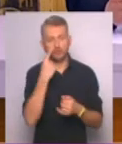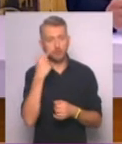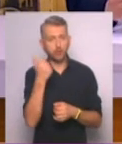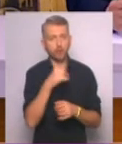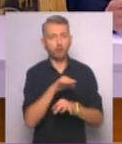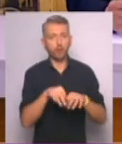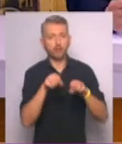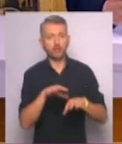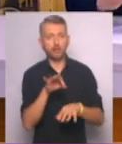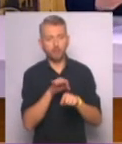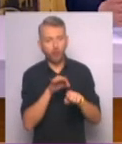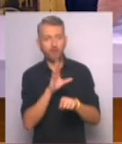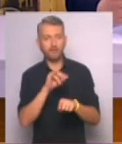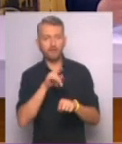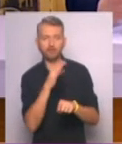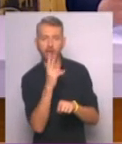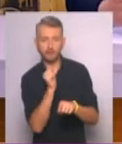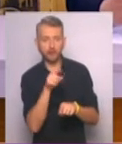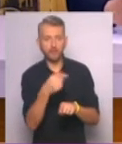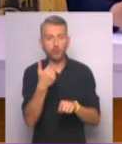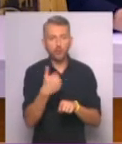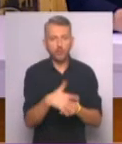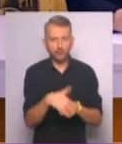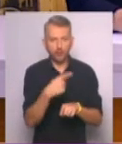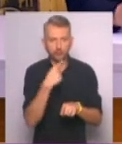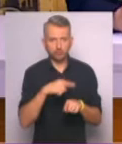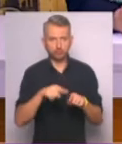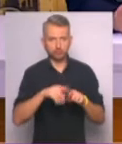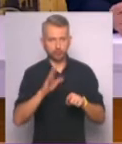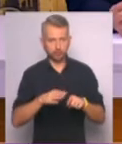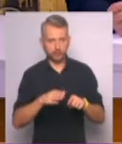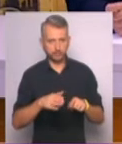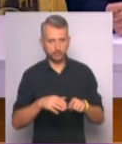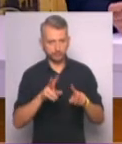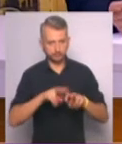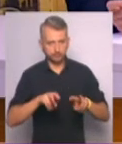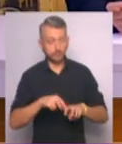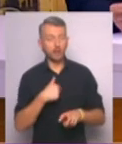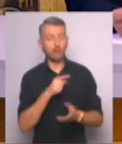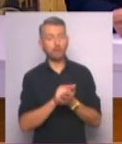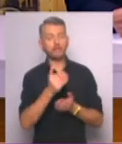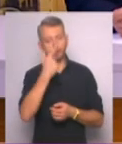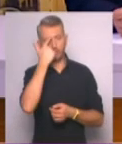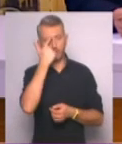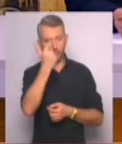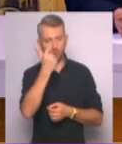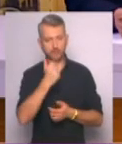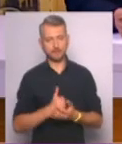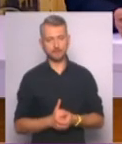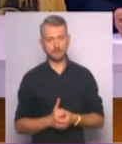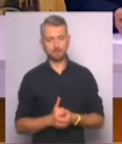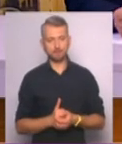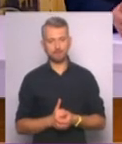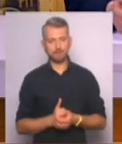проєкт рішення по Вільшанській, тому що він уже ось-ось на сесії. Але я повинна вас повідомити,